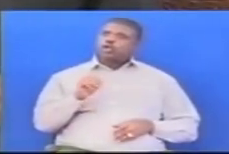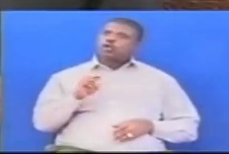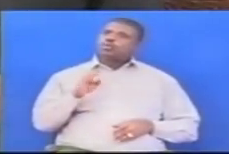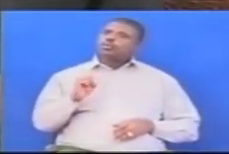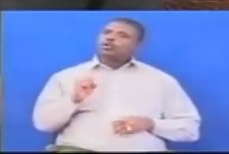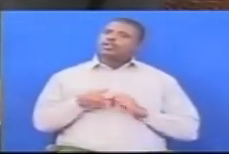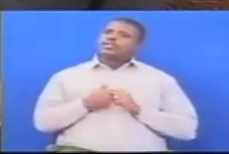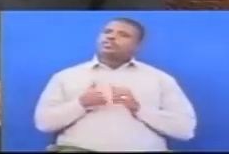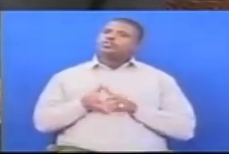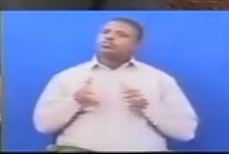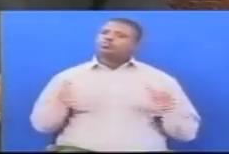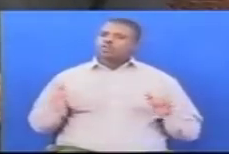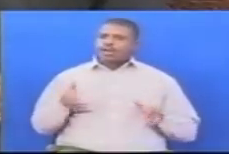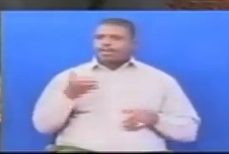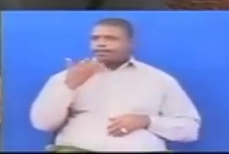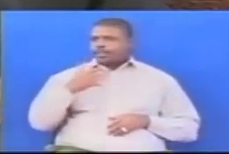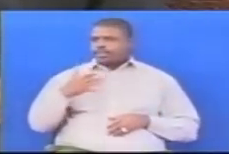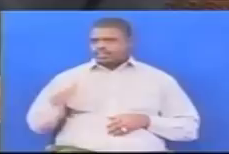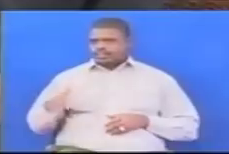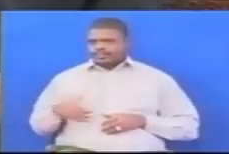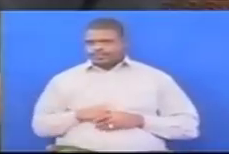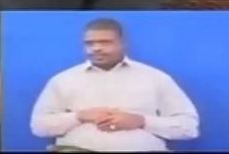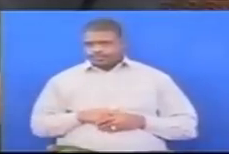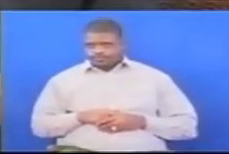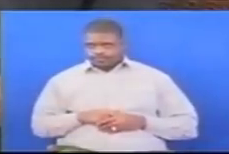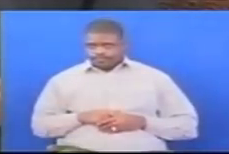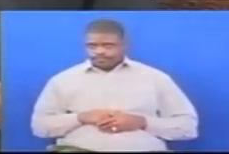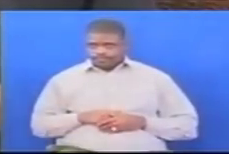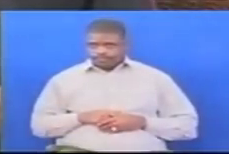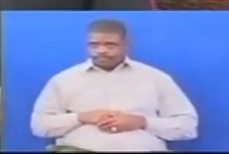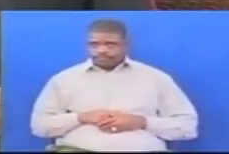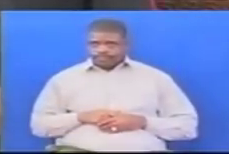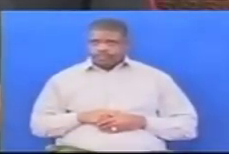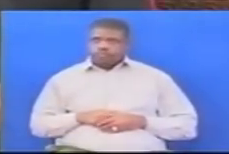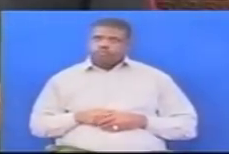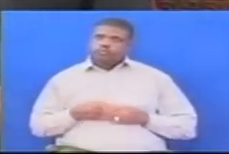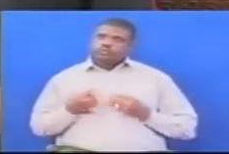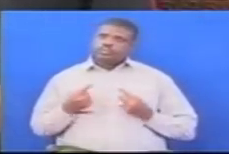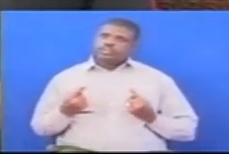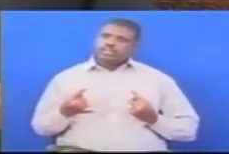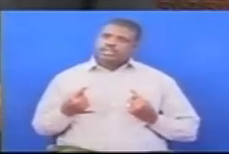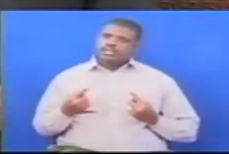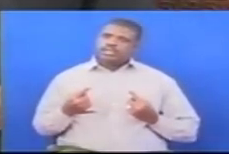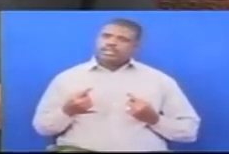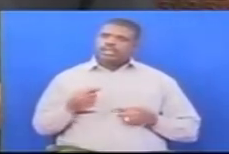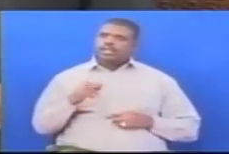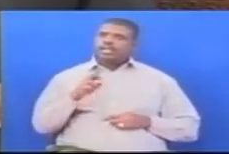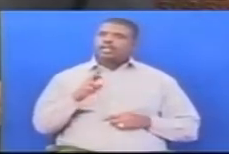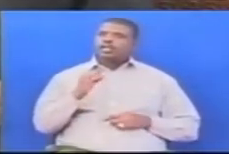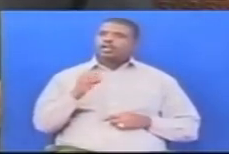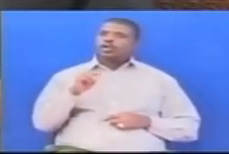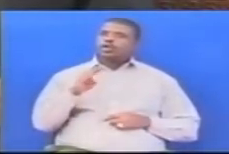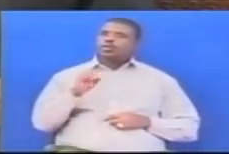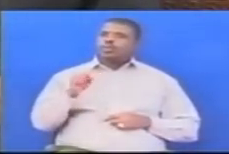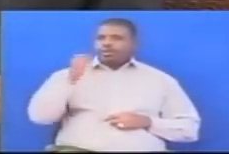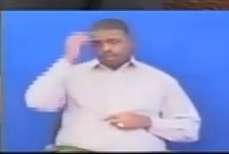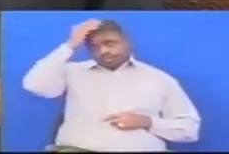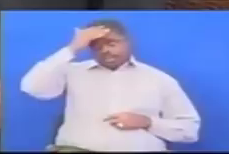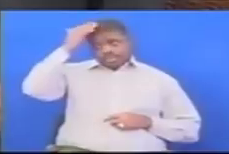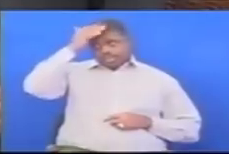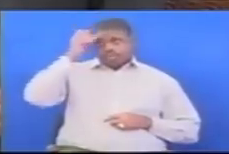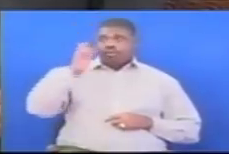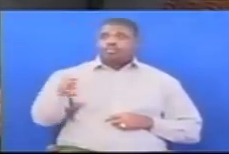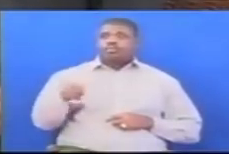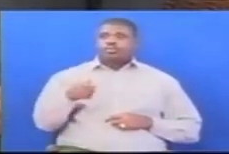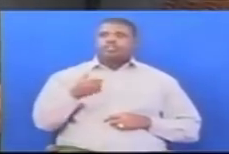ya maji. Na utashangaa, Rombo ndiko ambako mlima Kilimanjaro upo. Zamani kulikuwa na mito